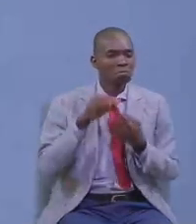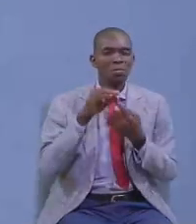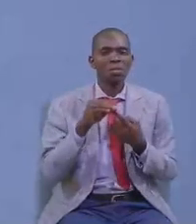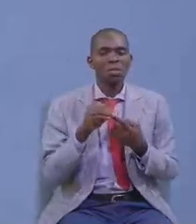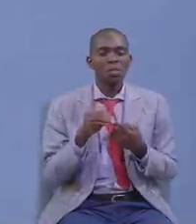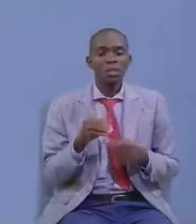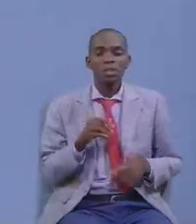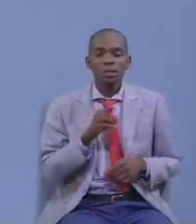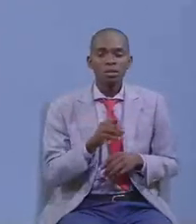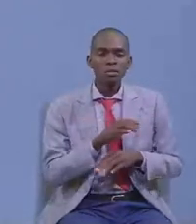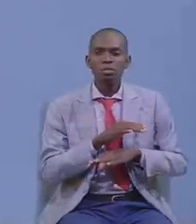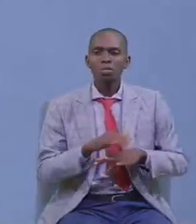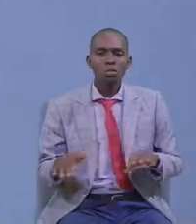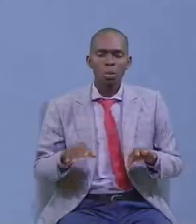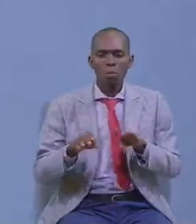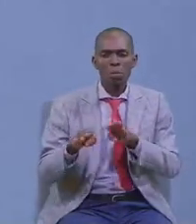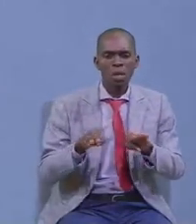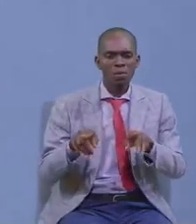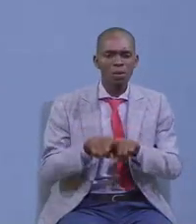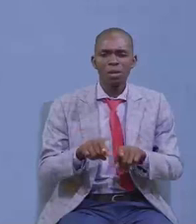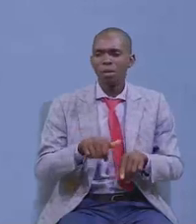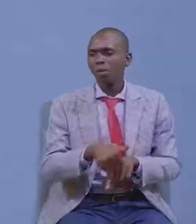Il n'agit pas comme les autres.